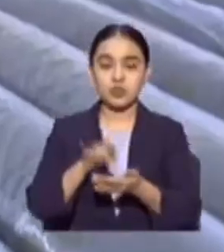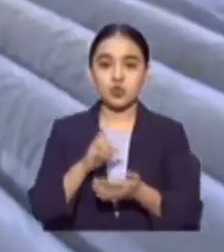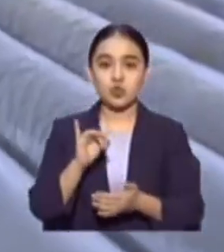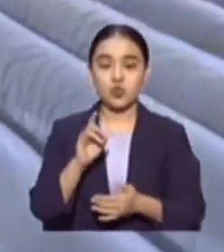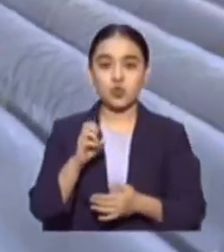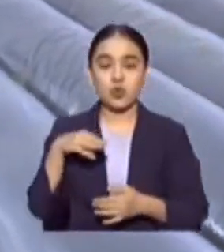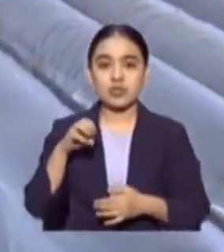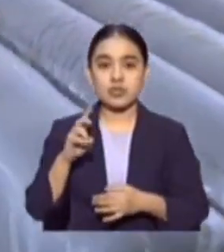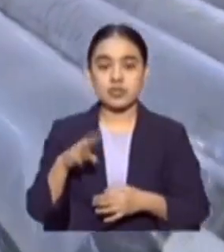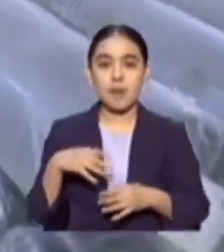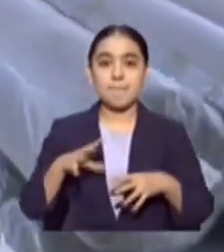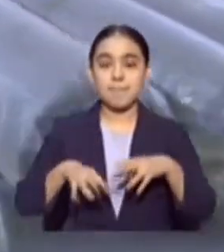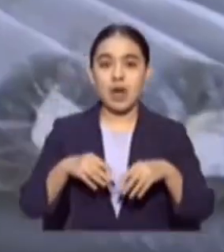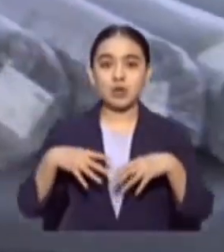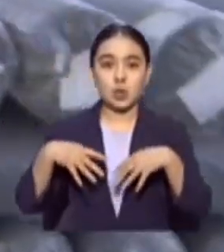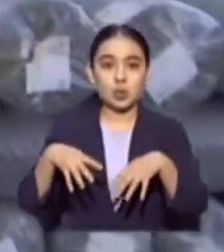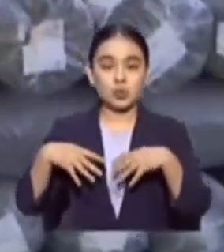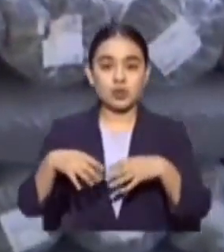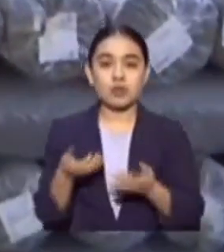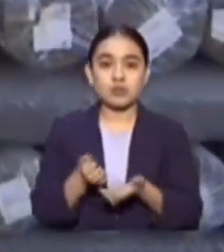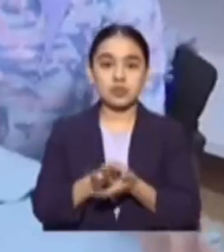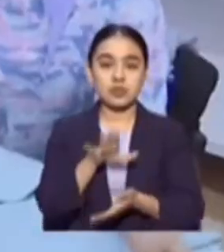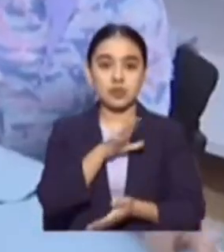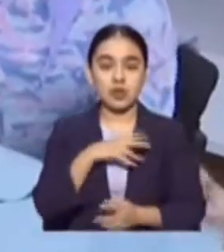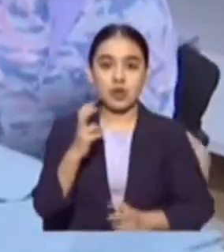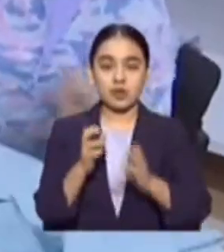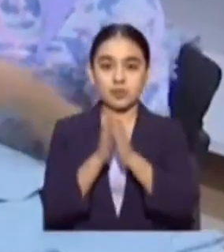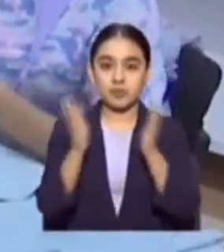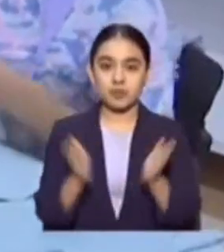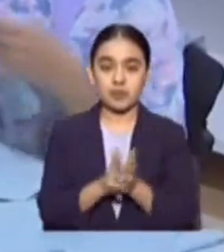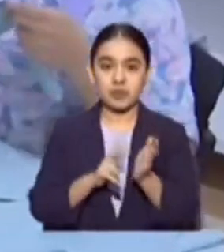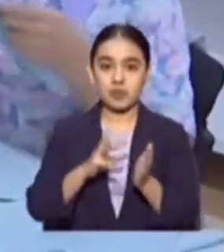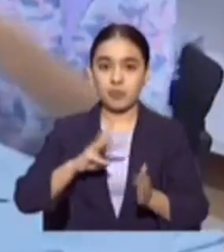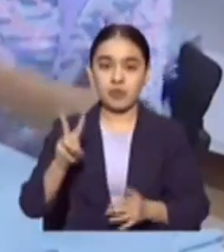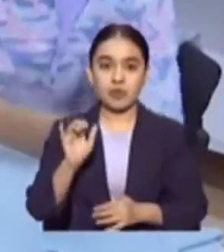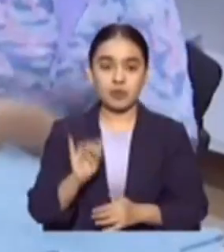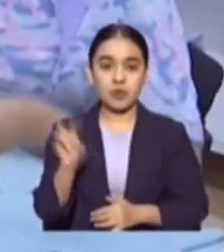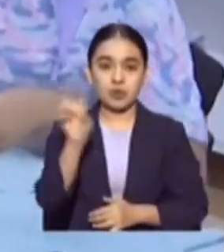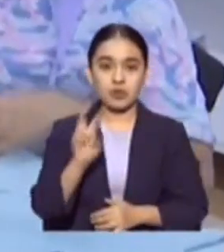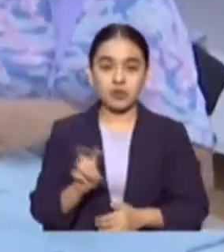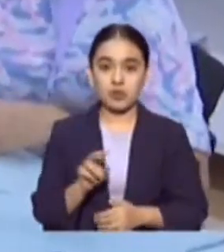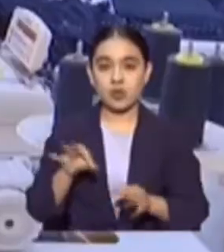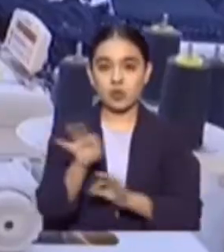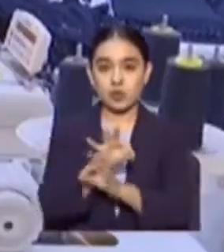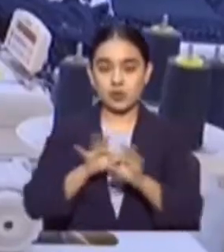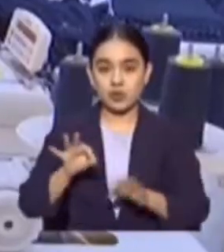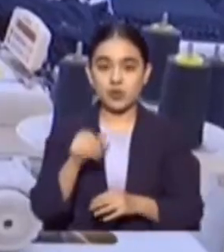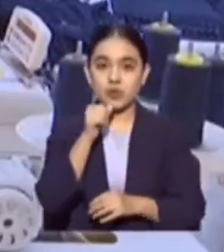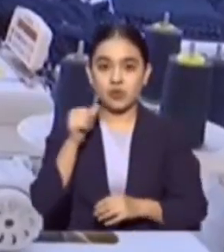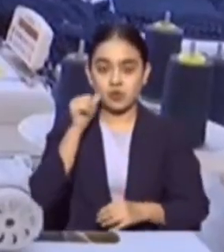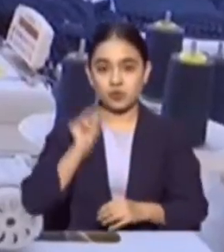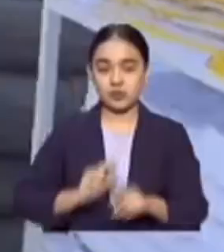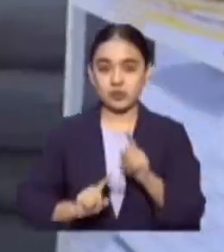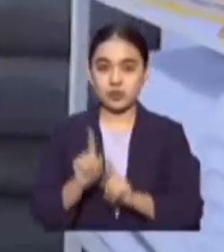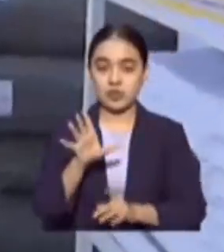Tex Group paxta to'qimachilik klaster faoliyati bilan tanishdi. Korxona umumiy qiymati 8 million 200 ming dollarlik loyiha evaziga o'tgan yil ishga